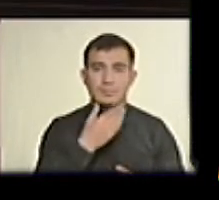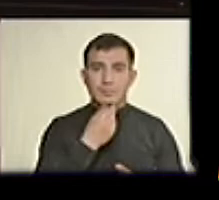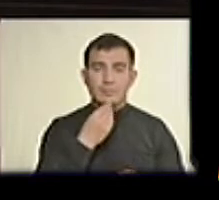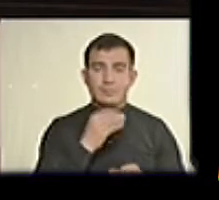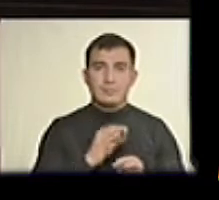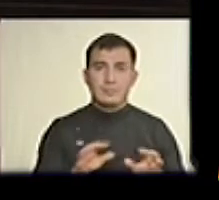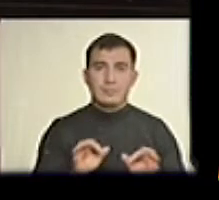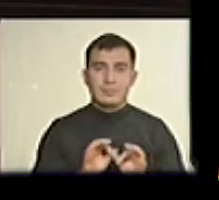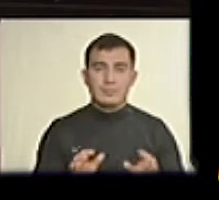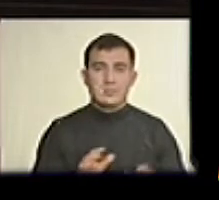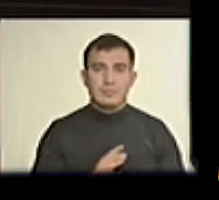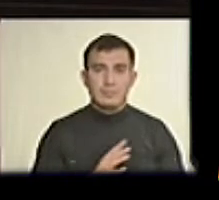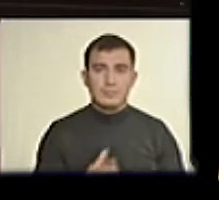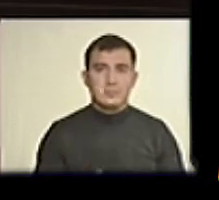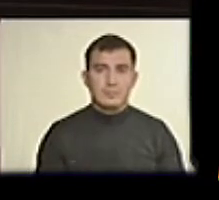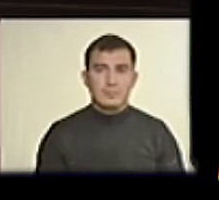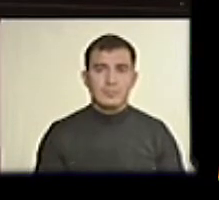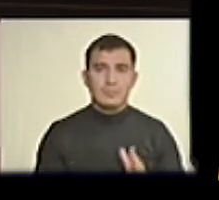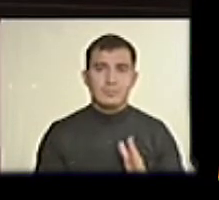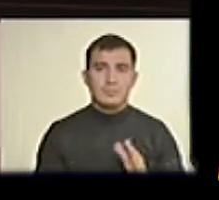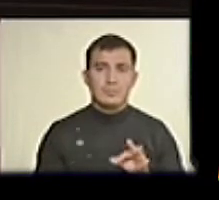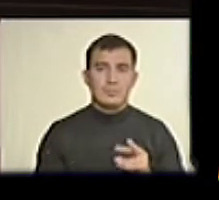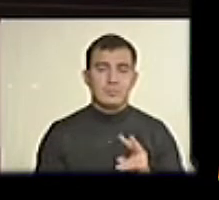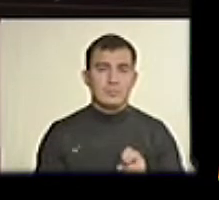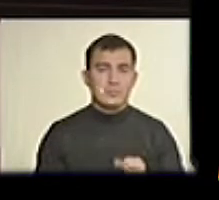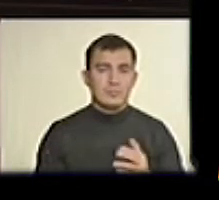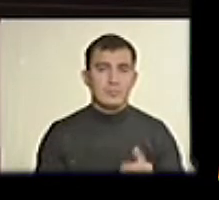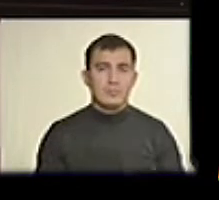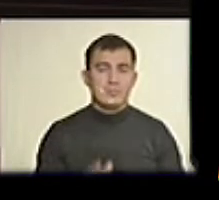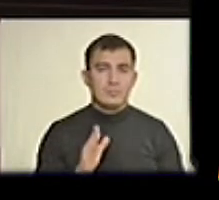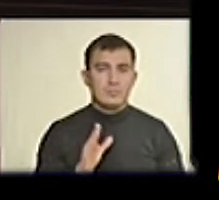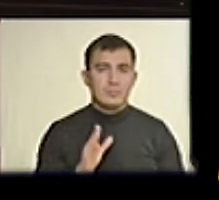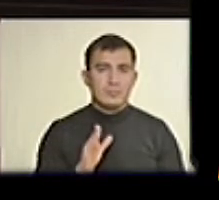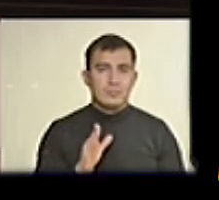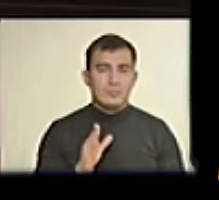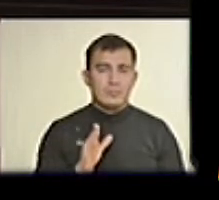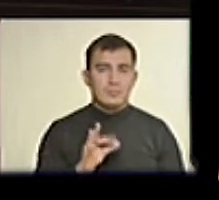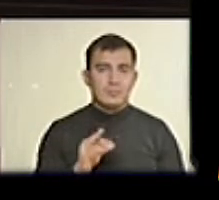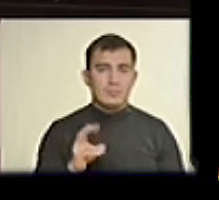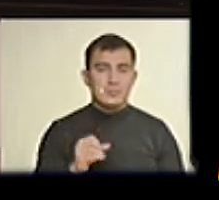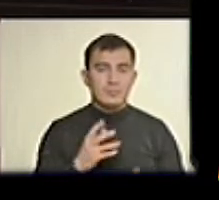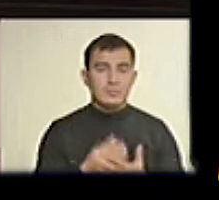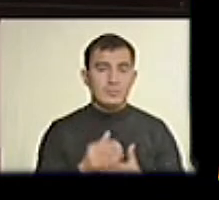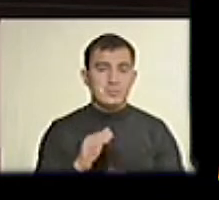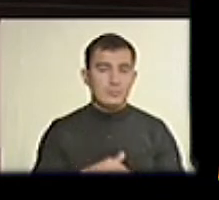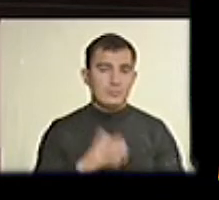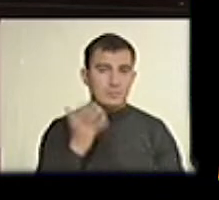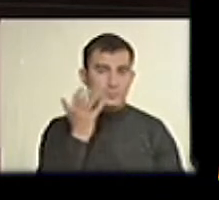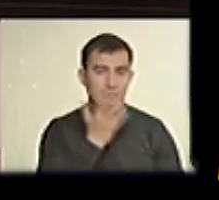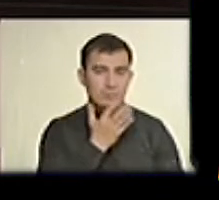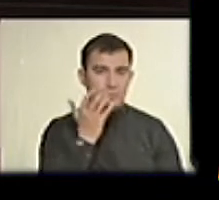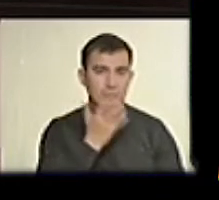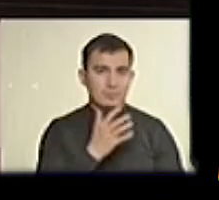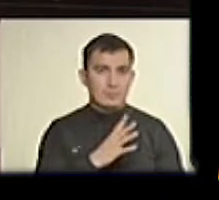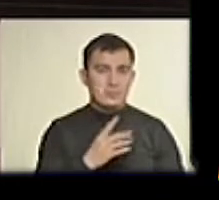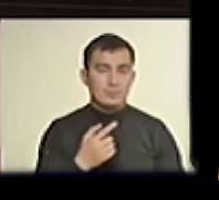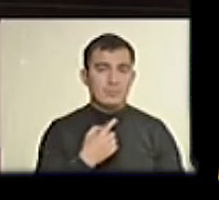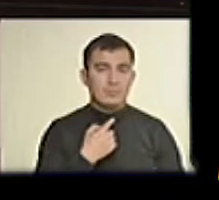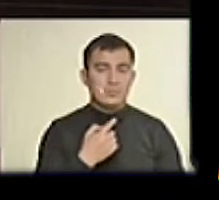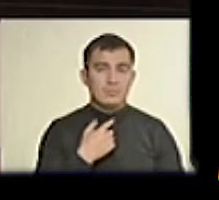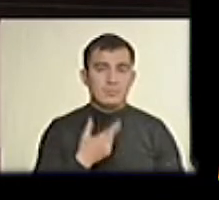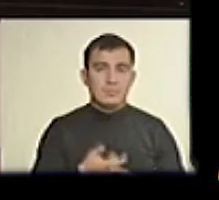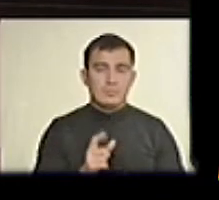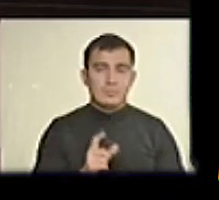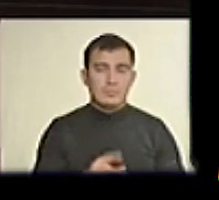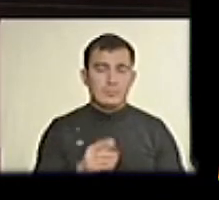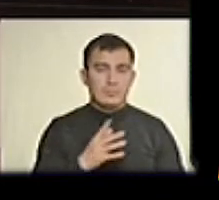etar ekan. Shuningdek, Vola. Vola asli o'zi ko'zi ojiz bo'lsa-da, lekin uning juda ham shirali ovozi